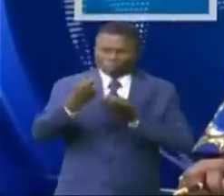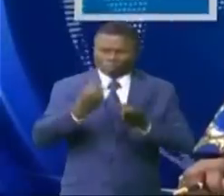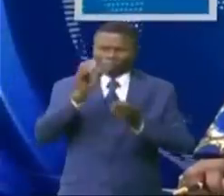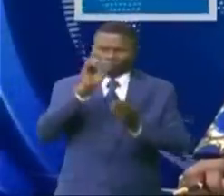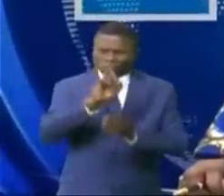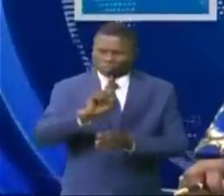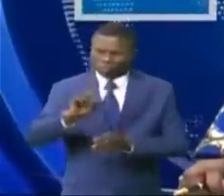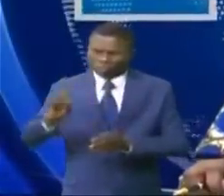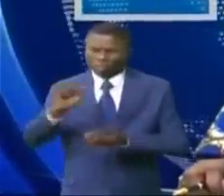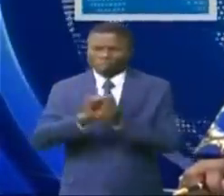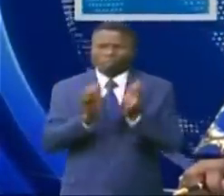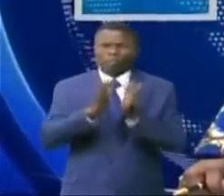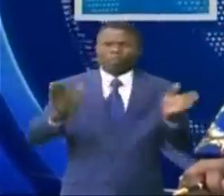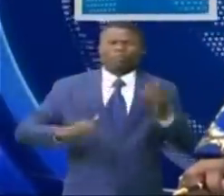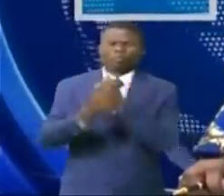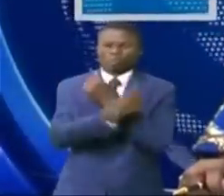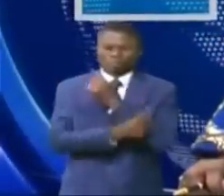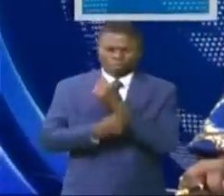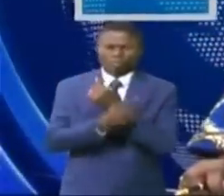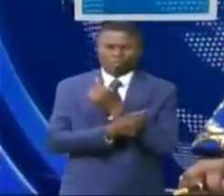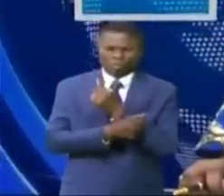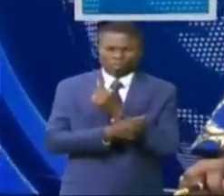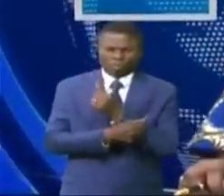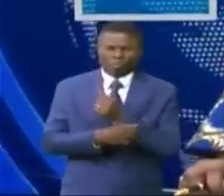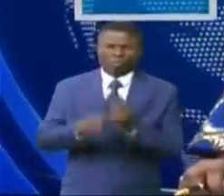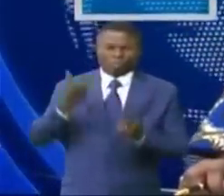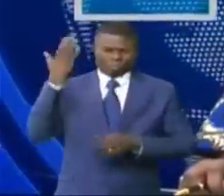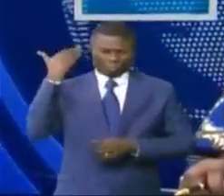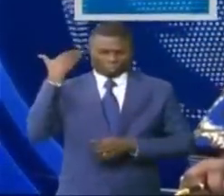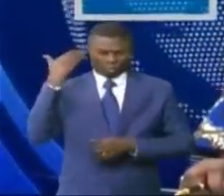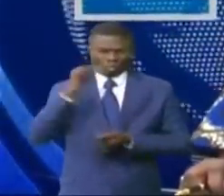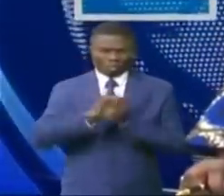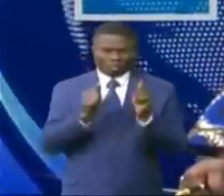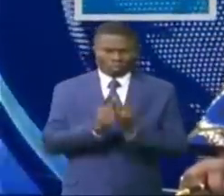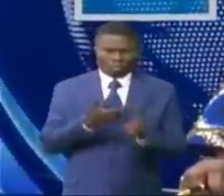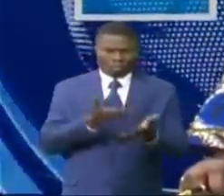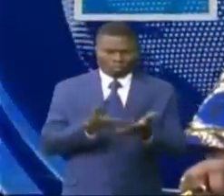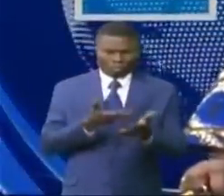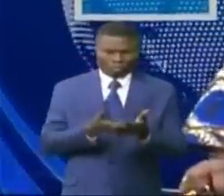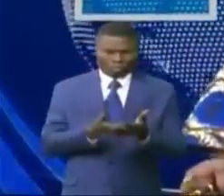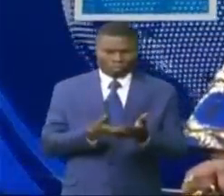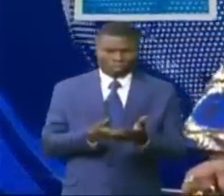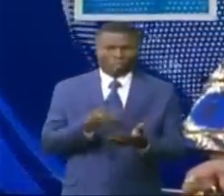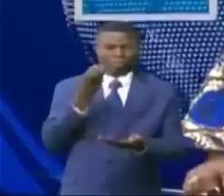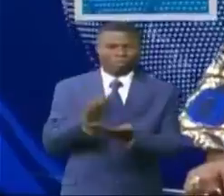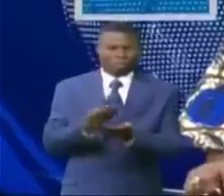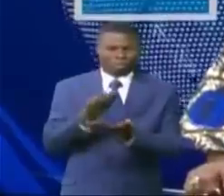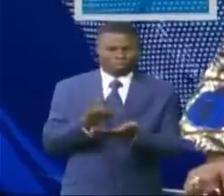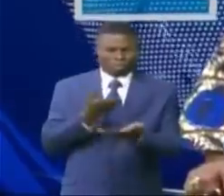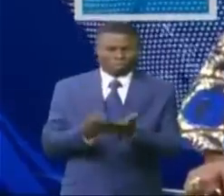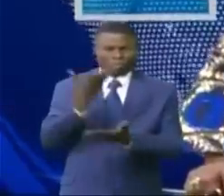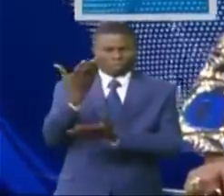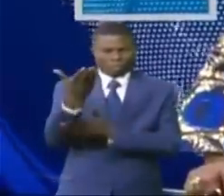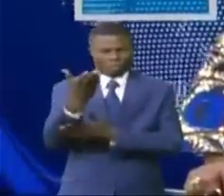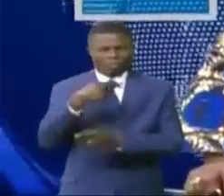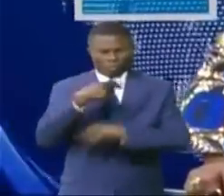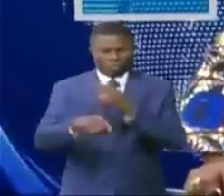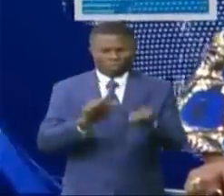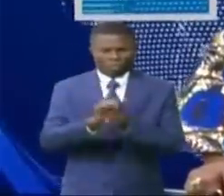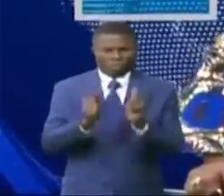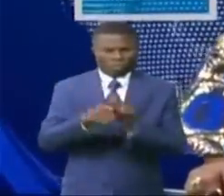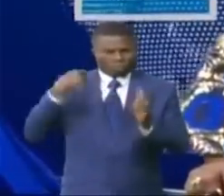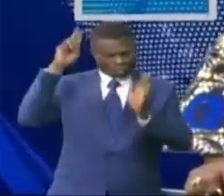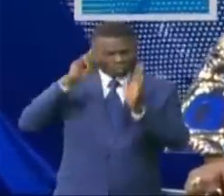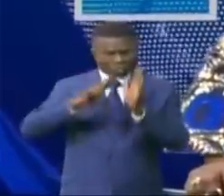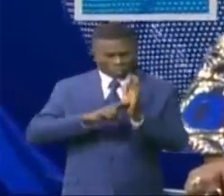la situation générale du pays. Cette session, la dernière de cette législative, étant budgétaire, un appel a été lancé au gouvernement